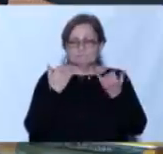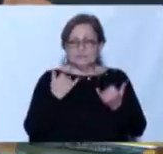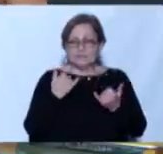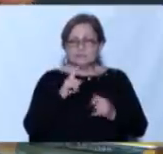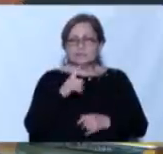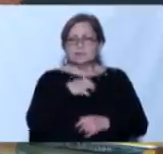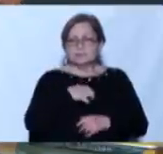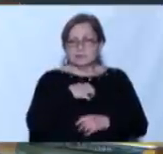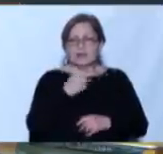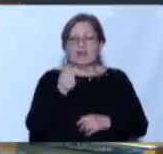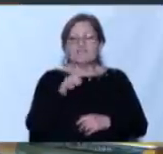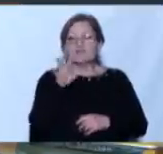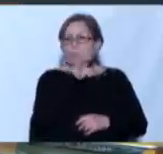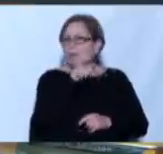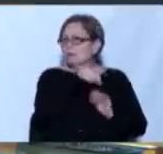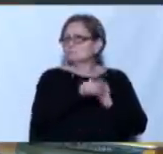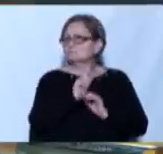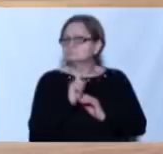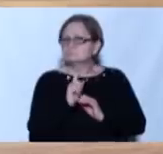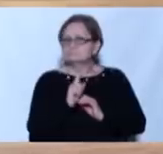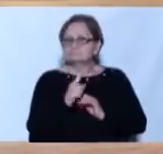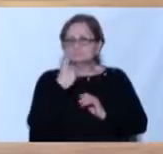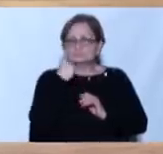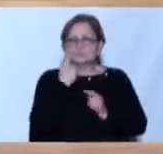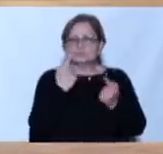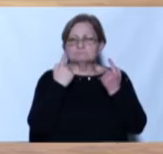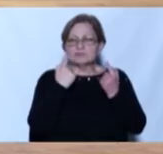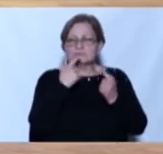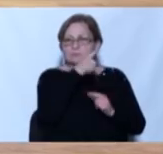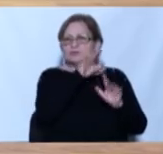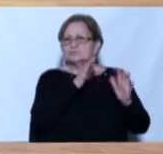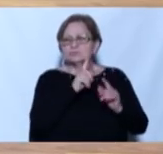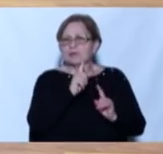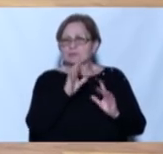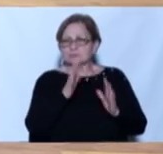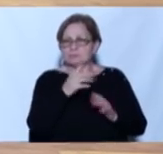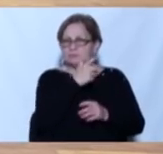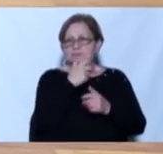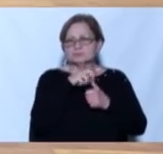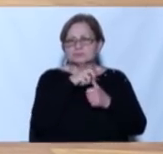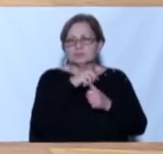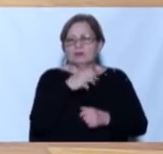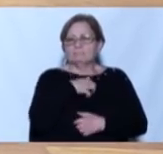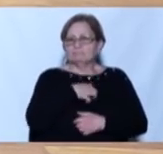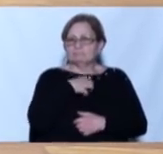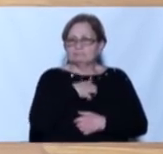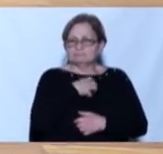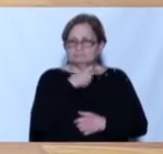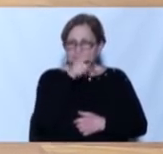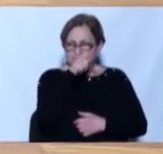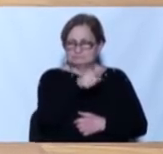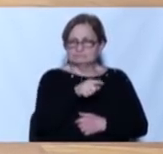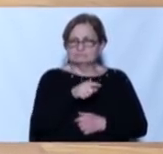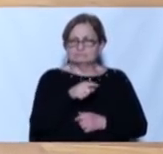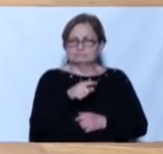დროისათვის ევროპა? ამ დროს ერთ-ერთი მთავარი რამ ხდება ევროპაში და სხვათაშორის არ ფიქრობთ, რომ ეს ტრადიციულად არის ხოლმე,